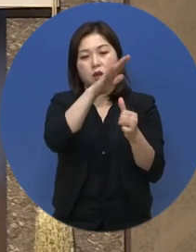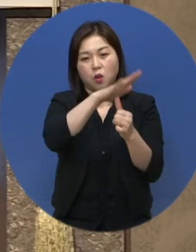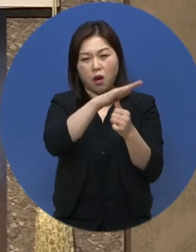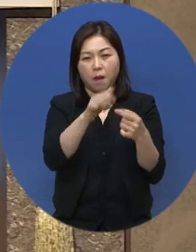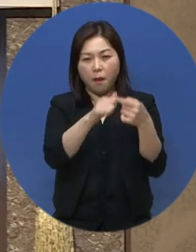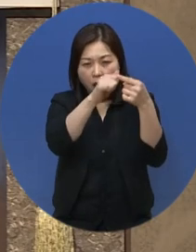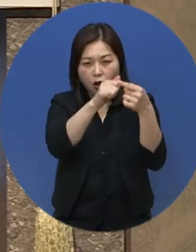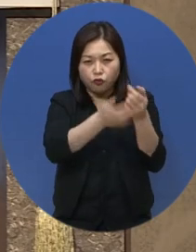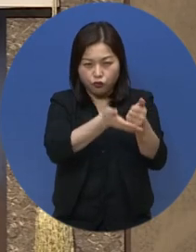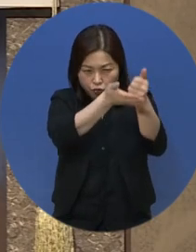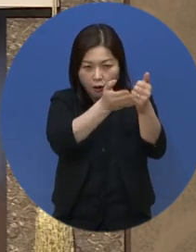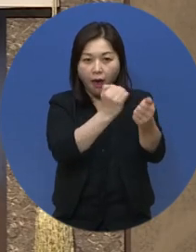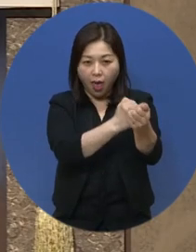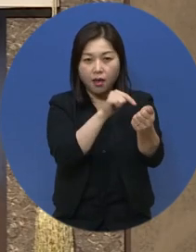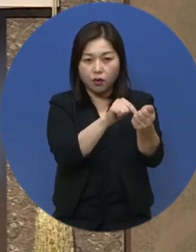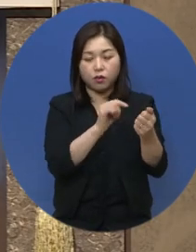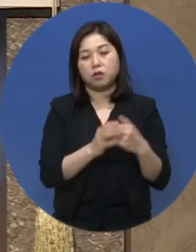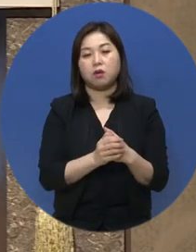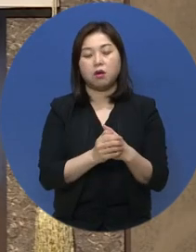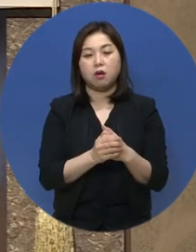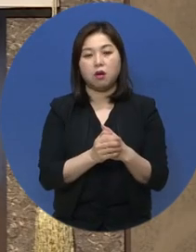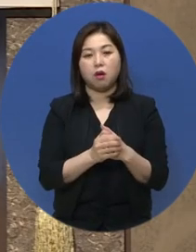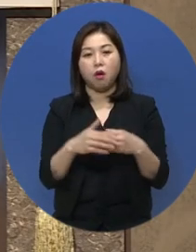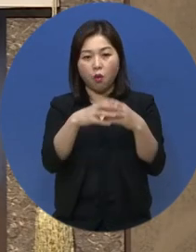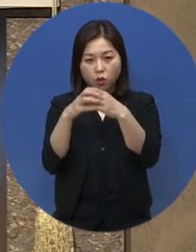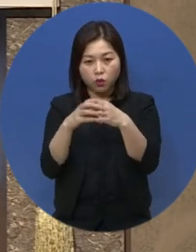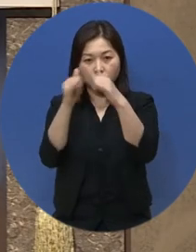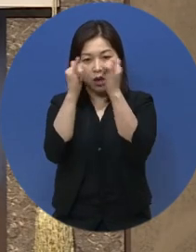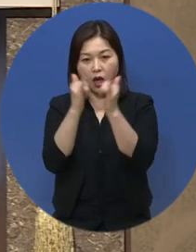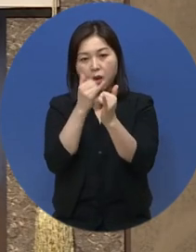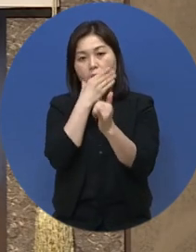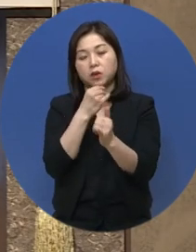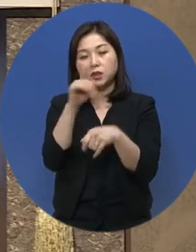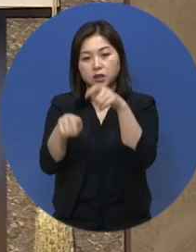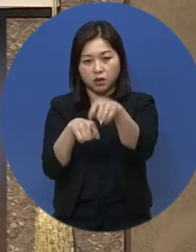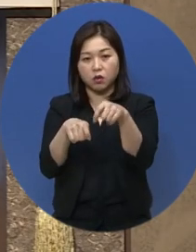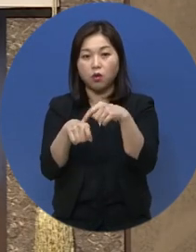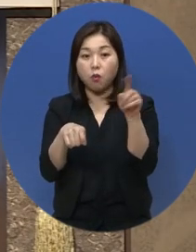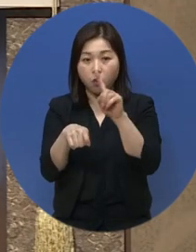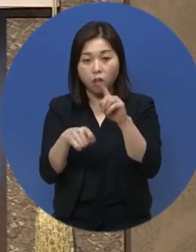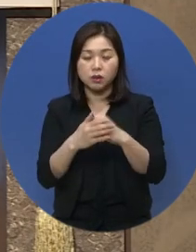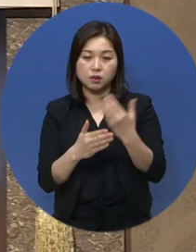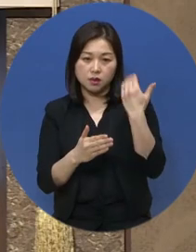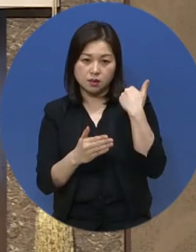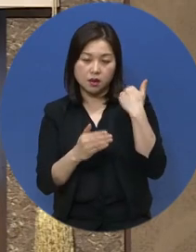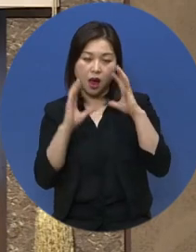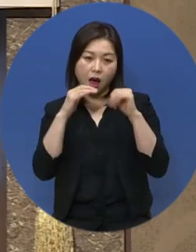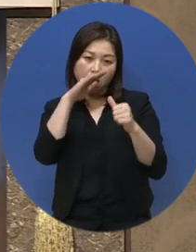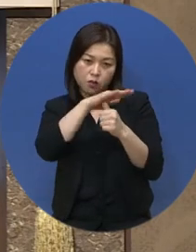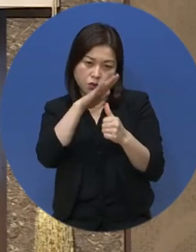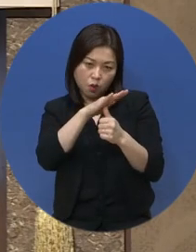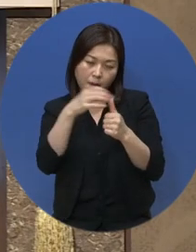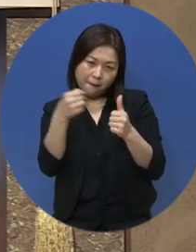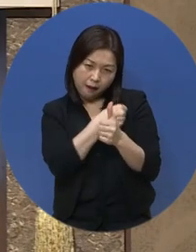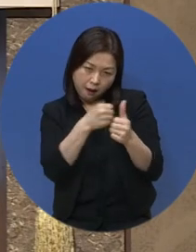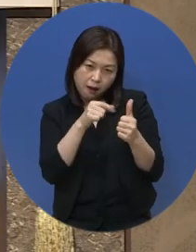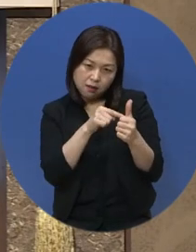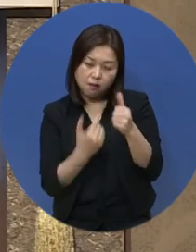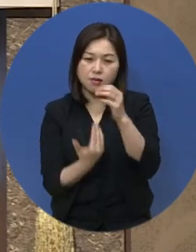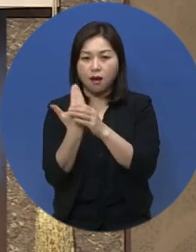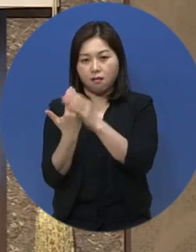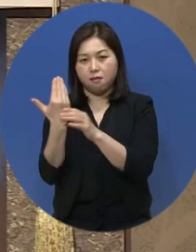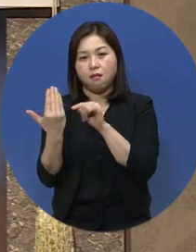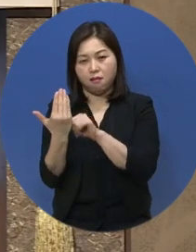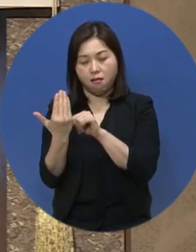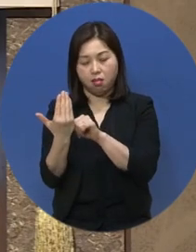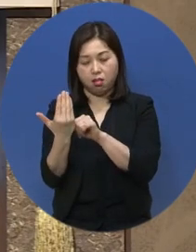거고요. 공동체적 사회복지 실천이라고 하면 최근 우리가 아동학대 사건을 접하면서 한 아이를 잘 키우는